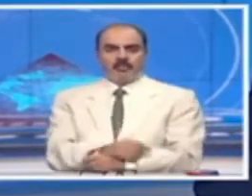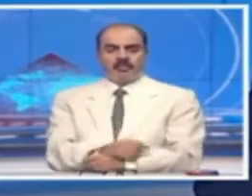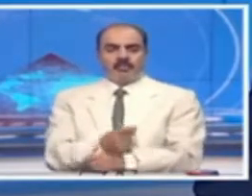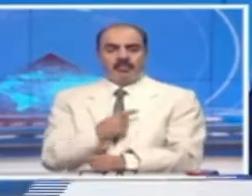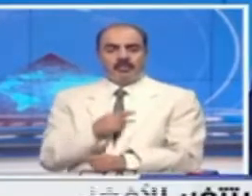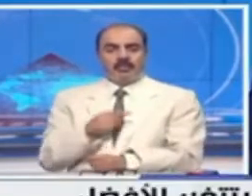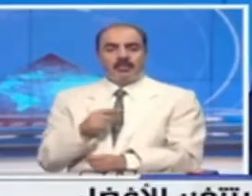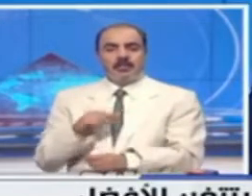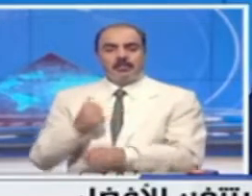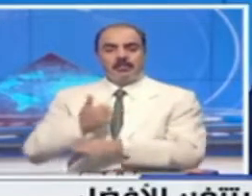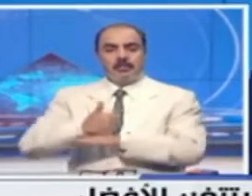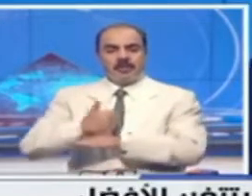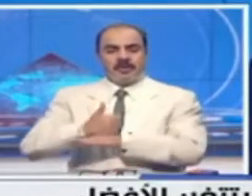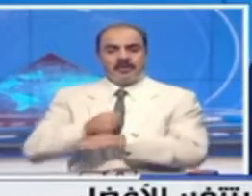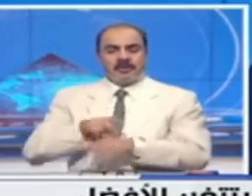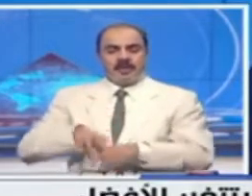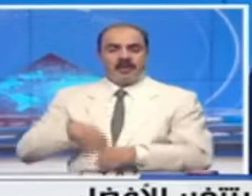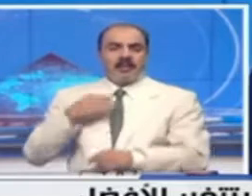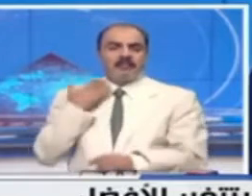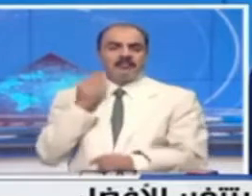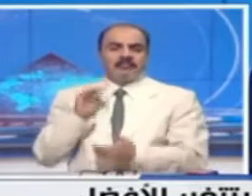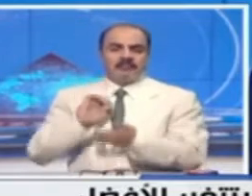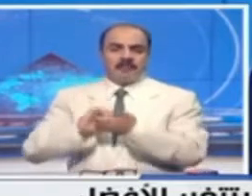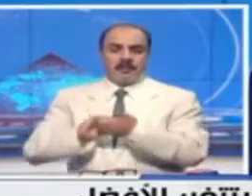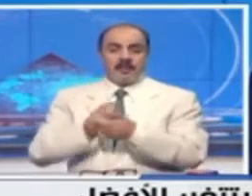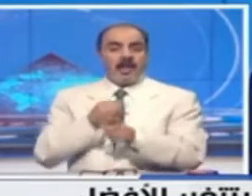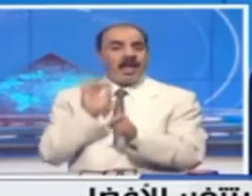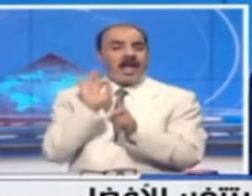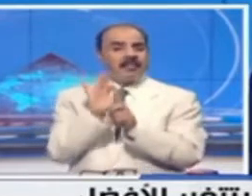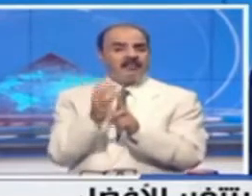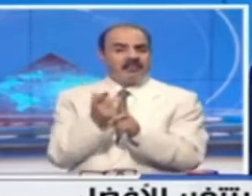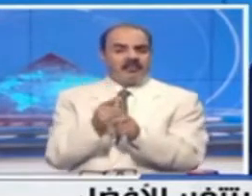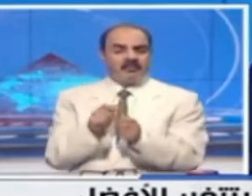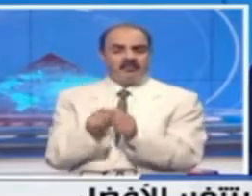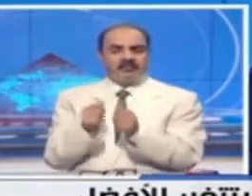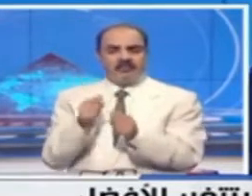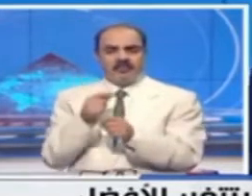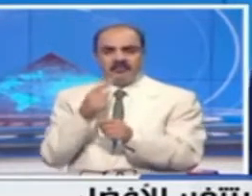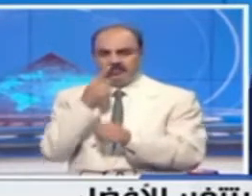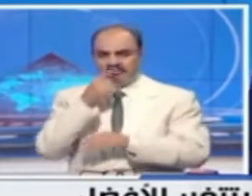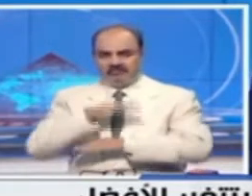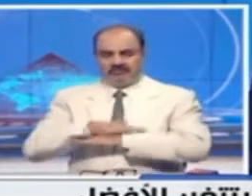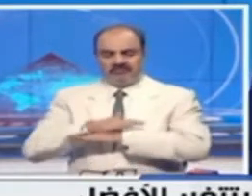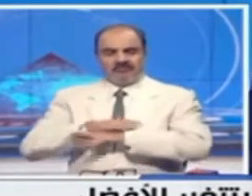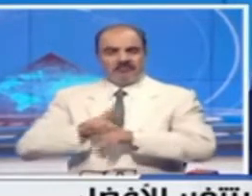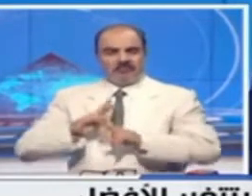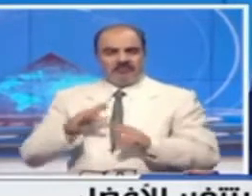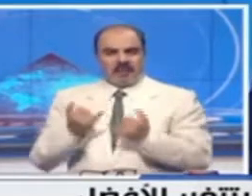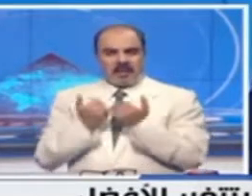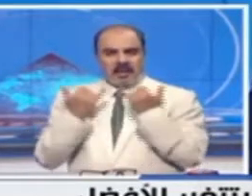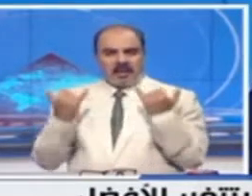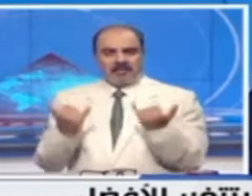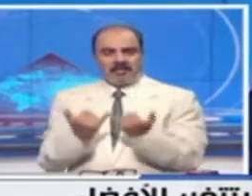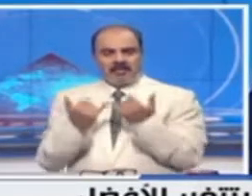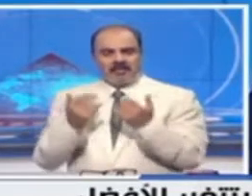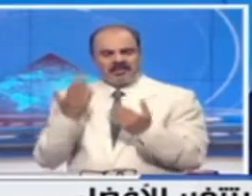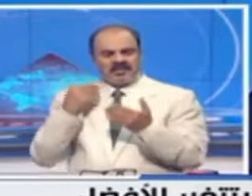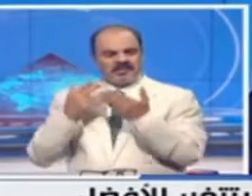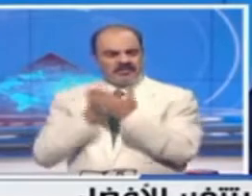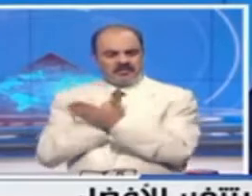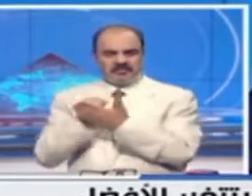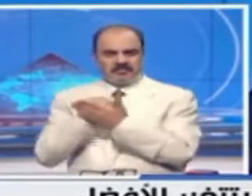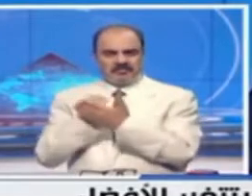مصر بتتغير للأفضل بالشراكة مع مؤسسة حياة كريمة. الحملة تهدف إلى تكوين قيم